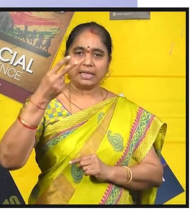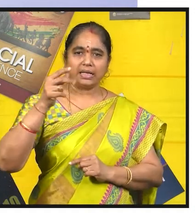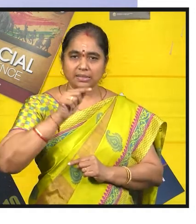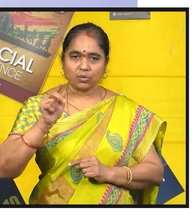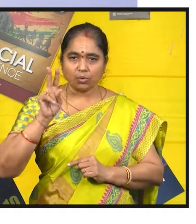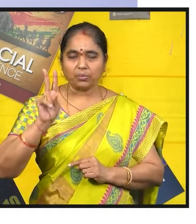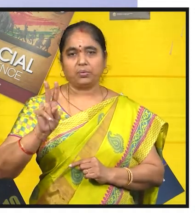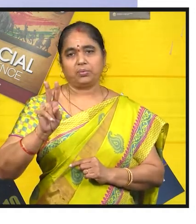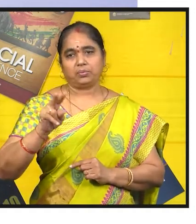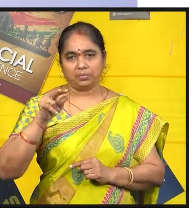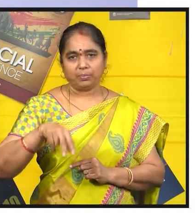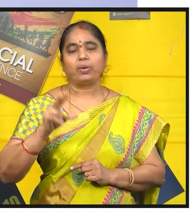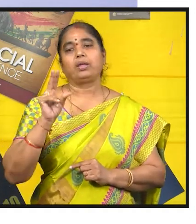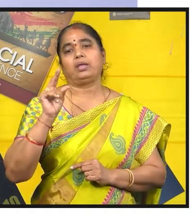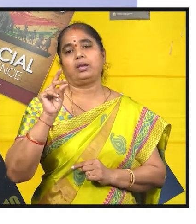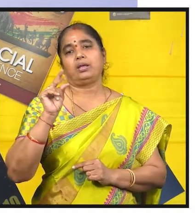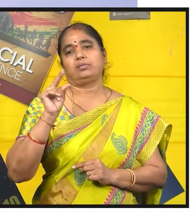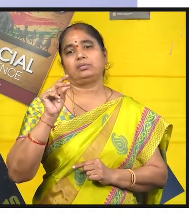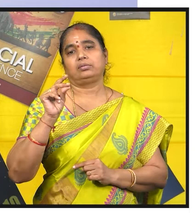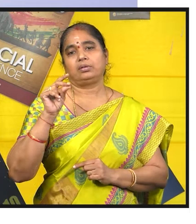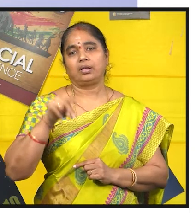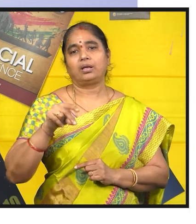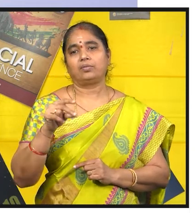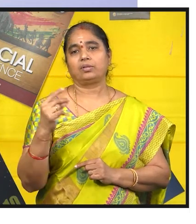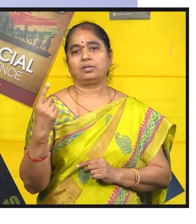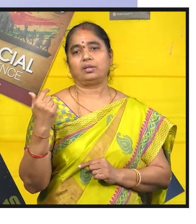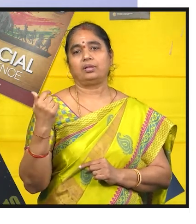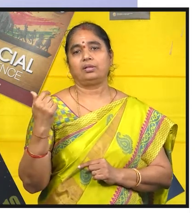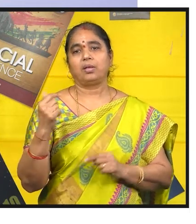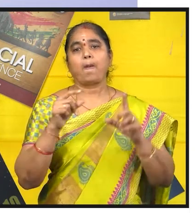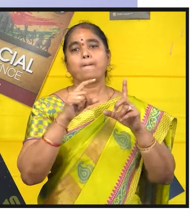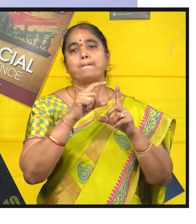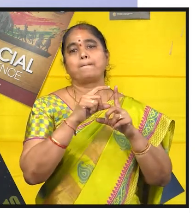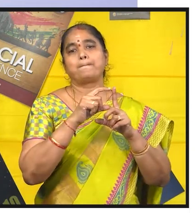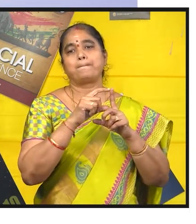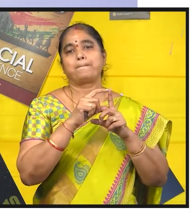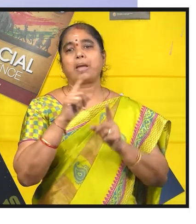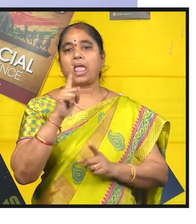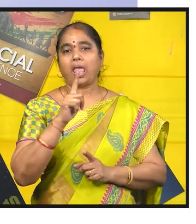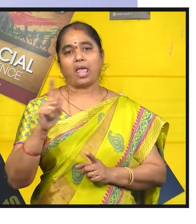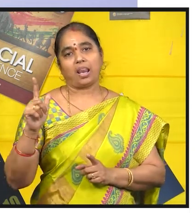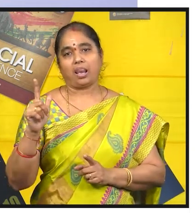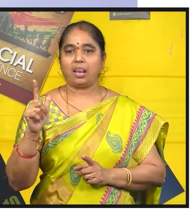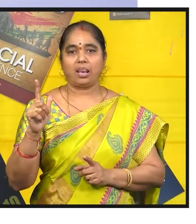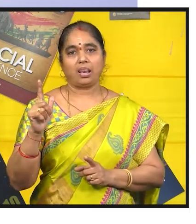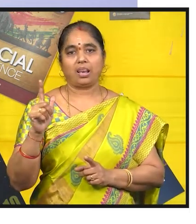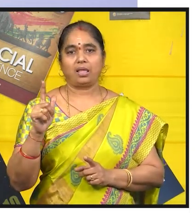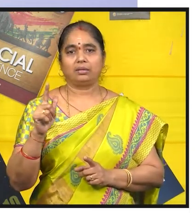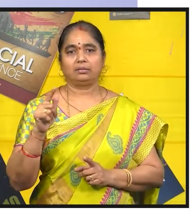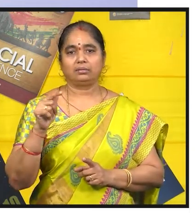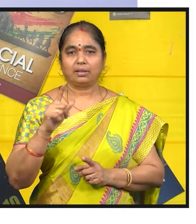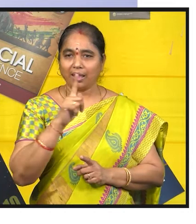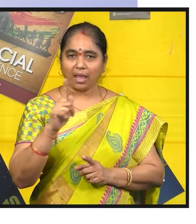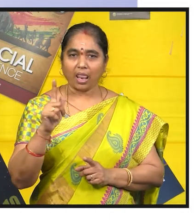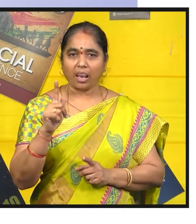2 × 1² = 2. சரி, இப்போ நம்ம ரெண்டாவதுக்கு வரலாம். ரெண்டாவது ஆற்றல் மட்டத்தை நம்ம என்னன்னு சொல்ல போகிறோம், எல் ஆற்றல் மட்டம் என்று அழைக்கப் போகிறோம்.